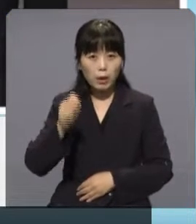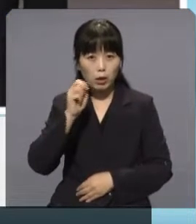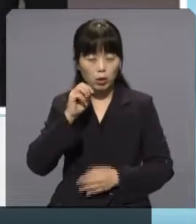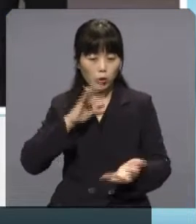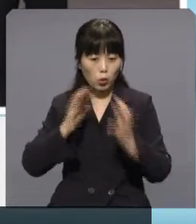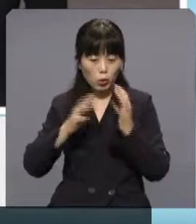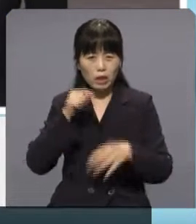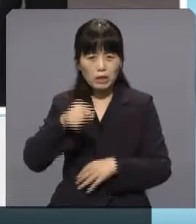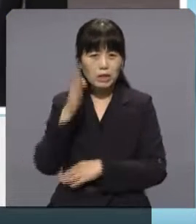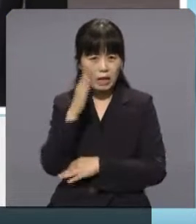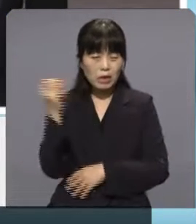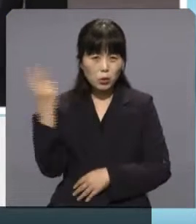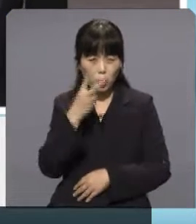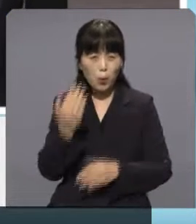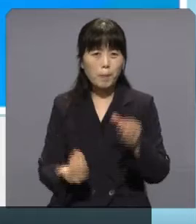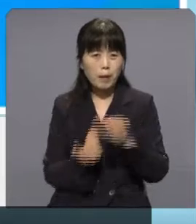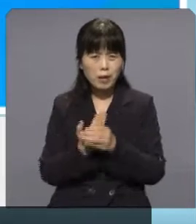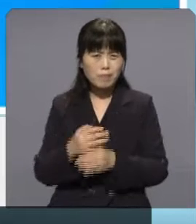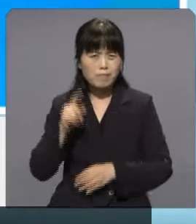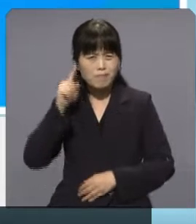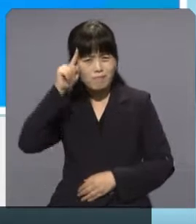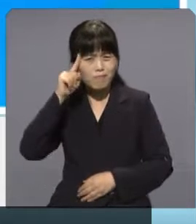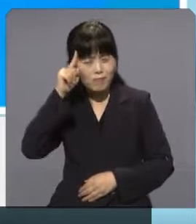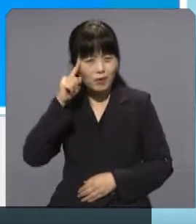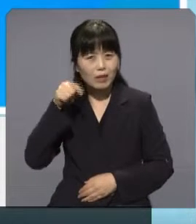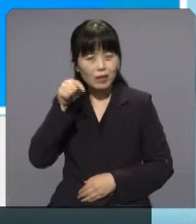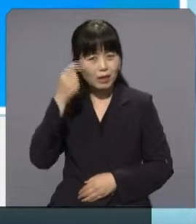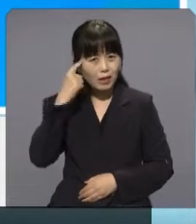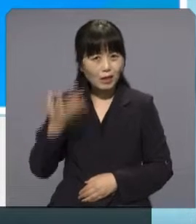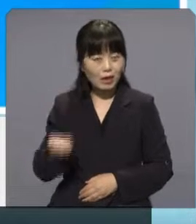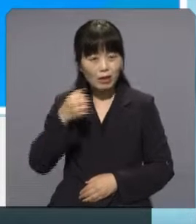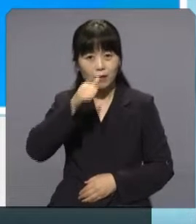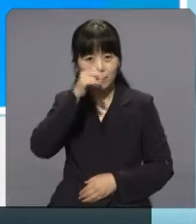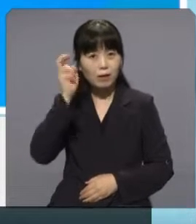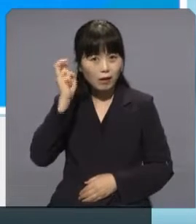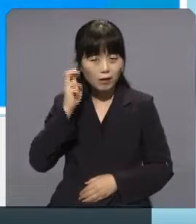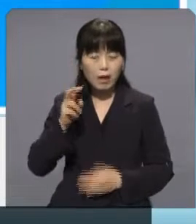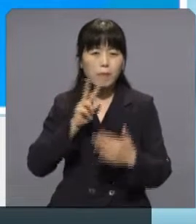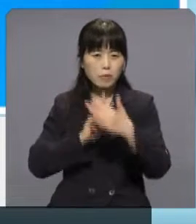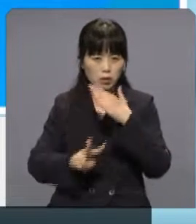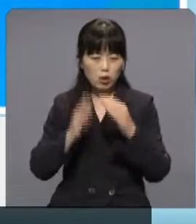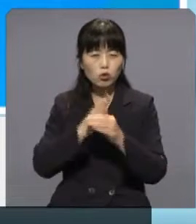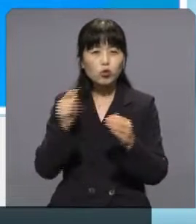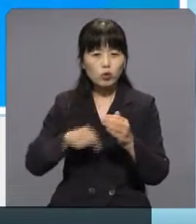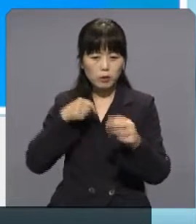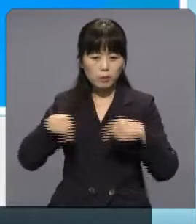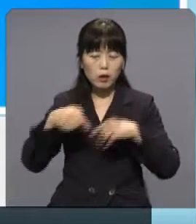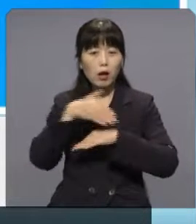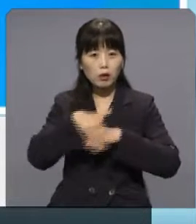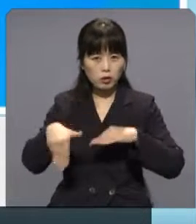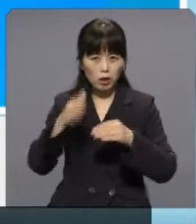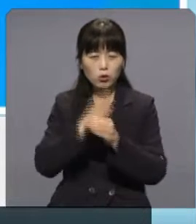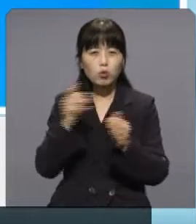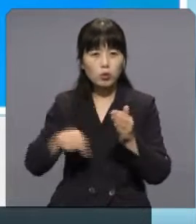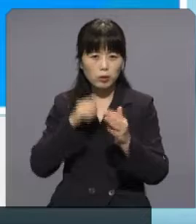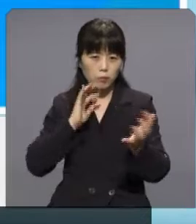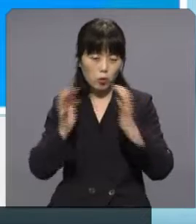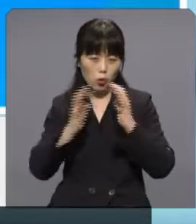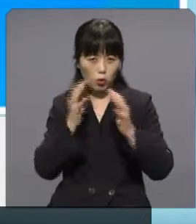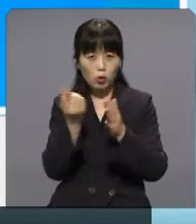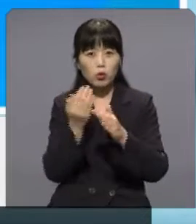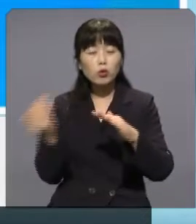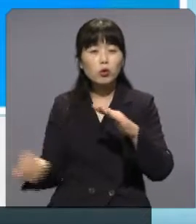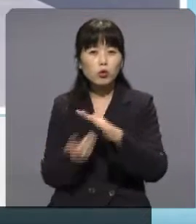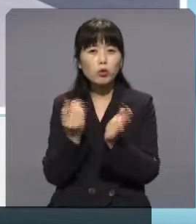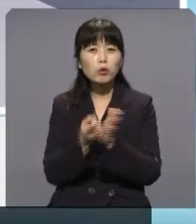나오면 정말 이제 짜증난다 이런 생각이 들것 같아요. 그래서 앞으로는 좀 비전 중심, 정책 중심의 토론이 이루어질 수 있도록